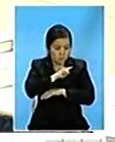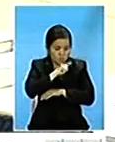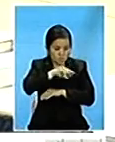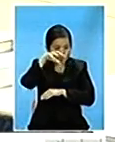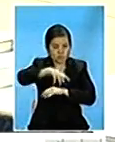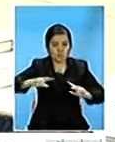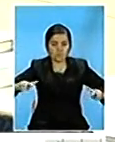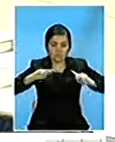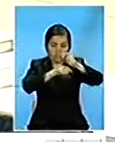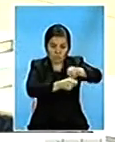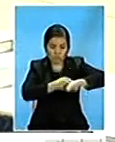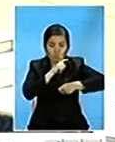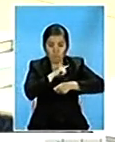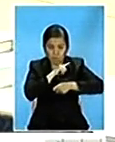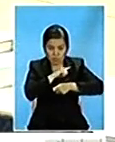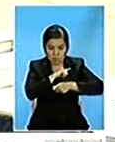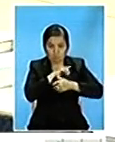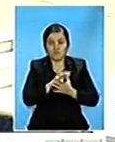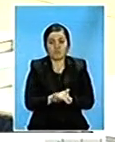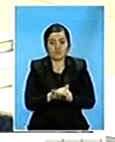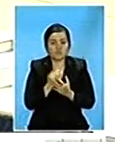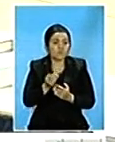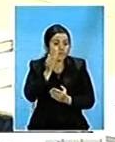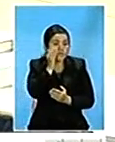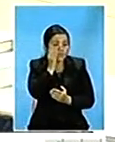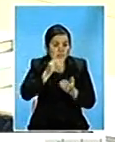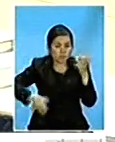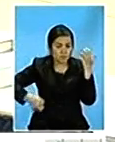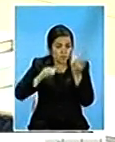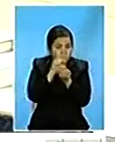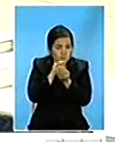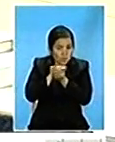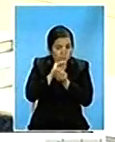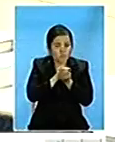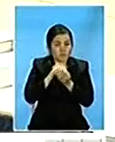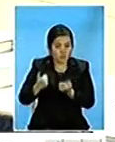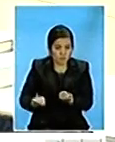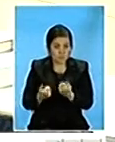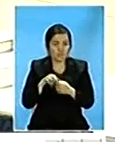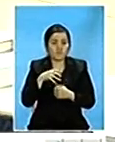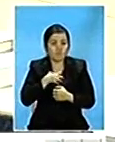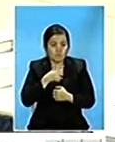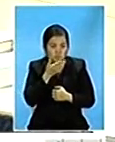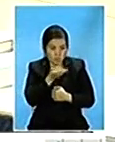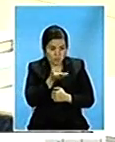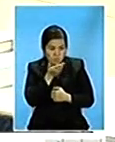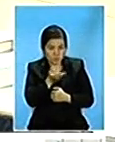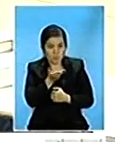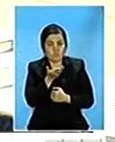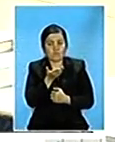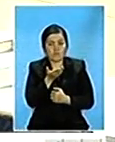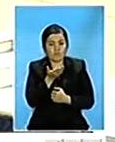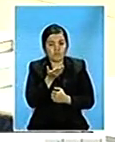ครับสำหรับแก้มดีงที่ท่านตอบเมื่อกี้นี้ผมก็อยากจะขอความกรุณ